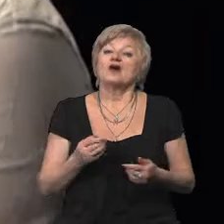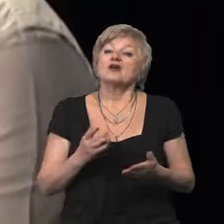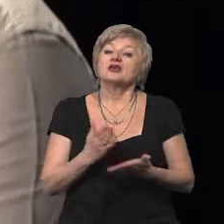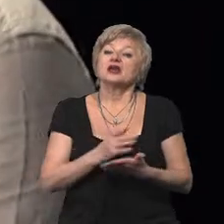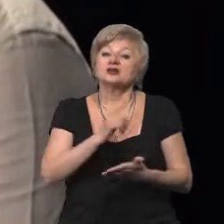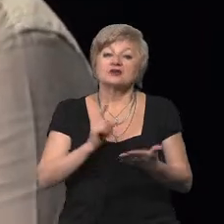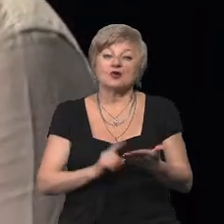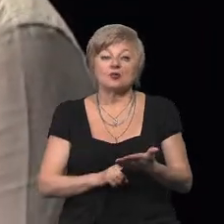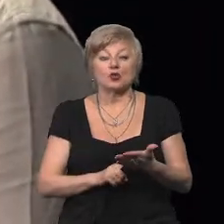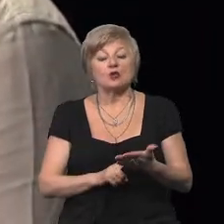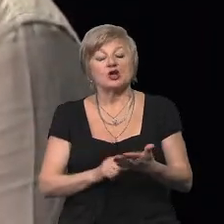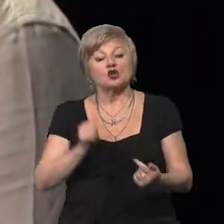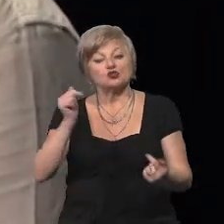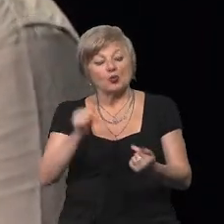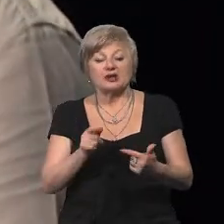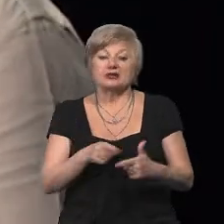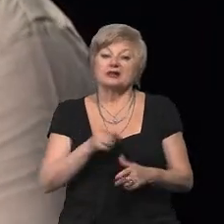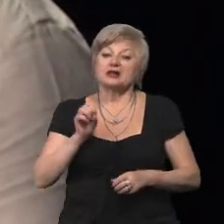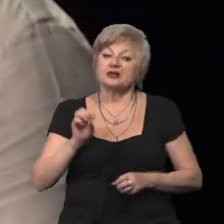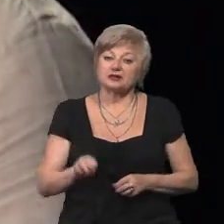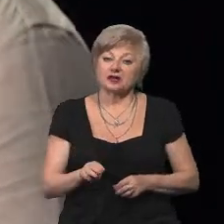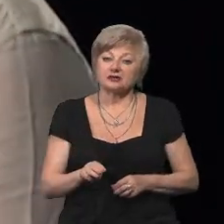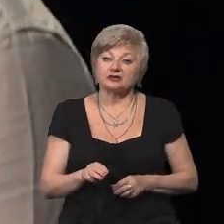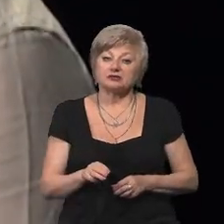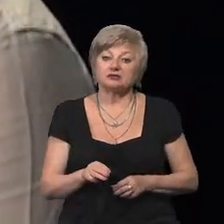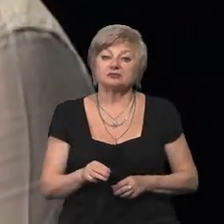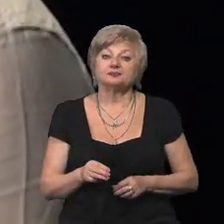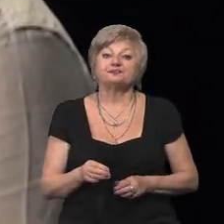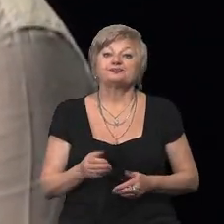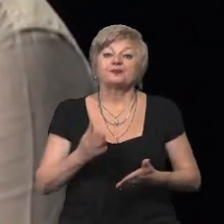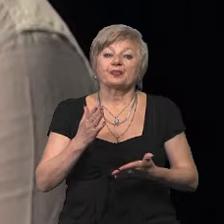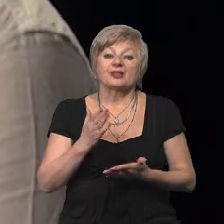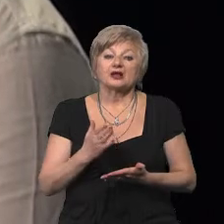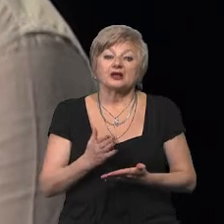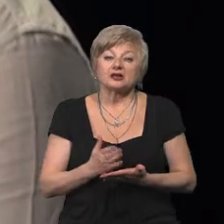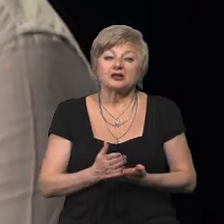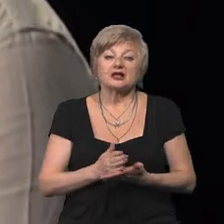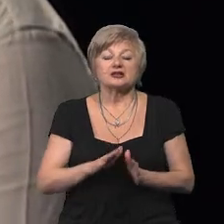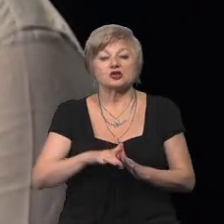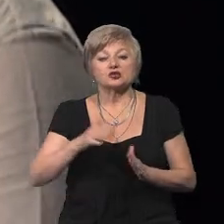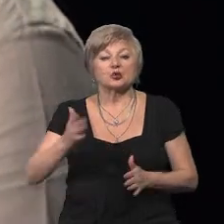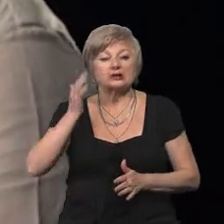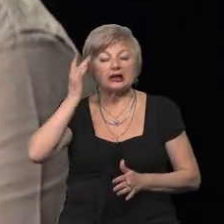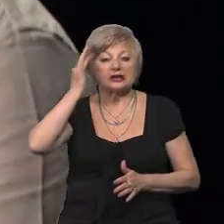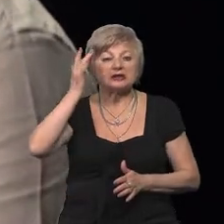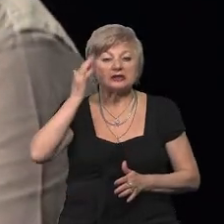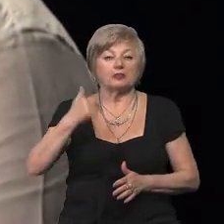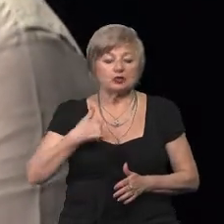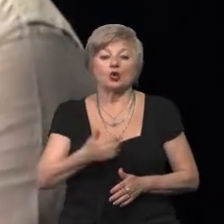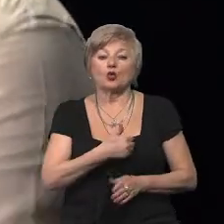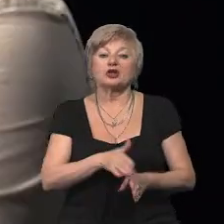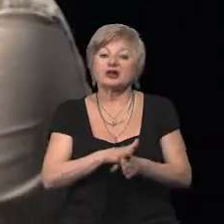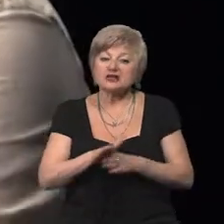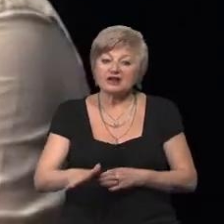это совпадает или нет. Здесь мы делаем, потому что есть какие-то мысли, идеи, которые мне захотелось там реализовать, но